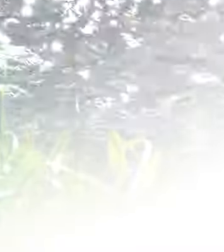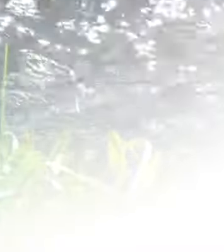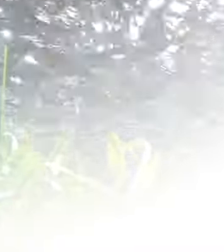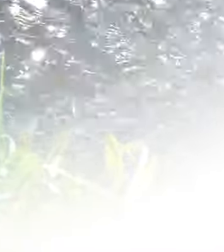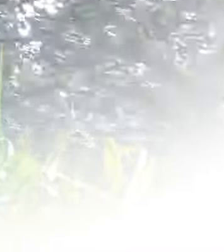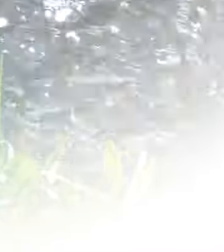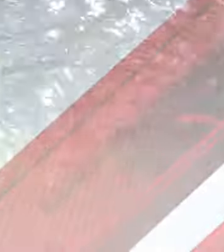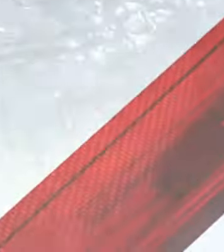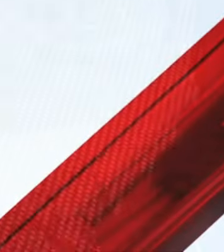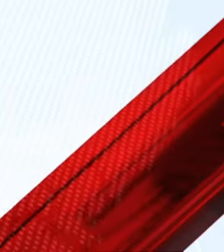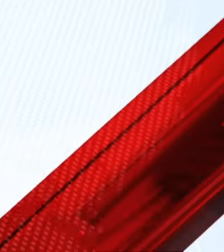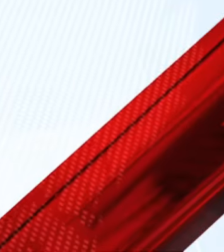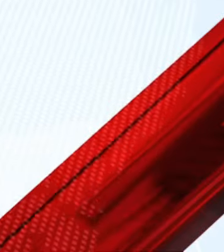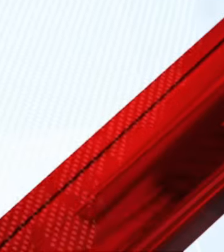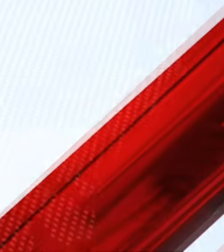любые проекты.